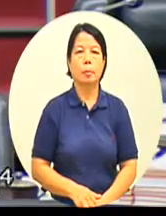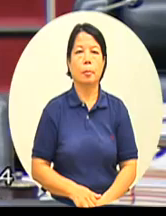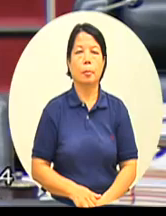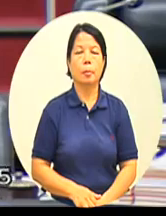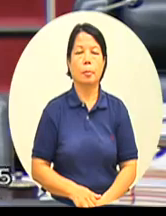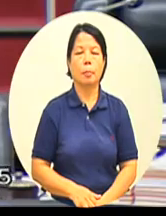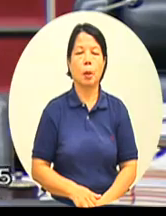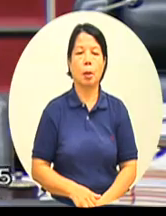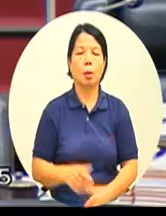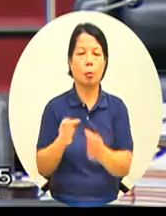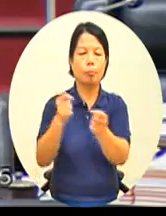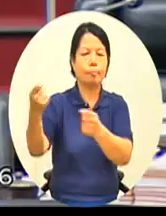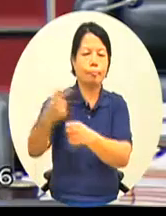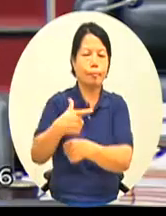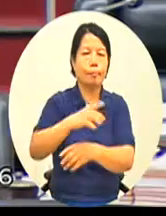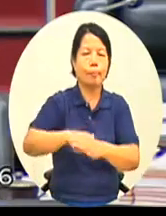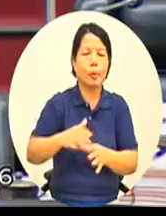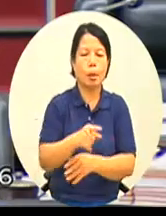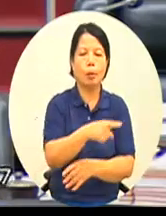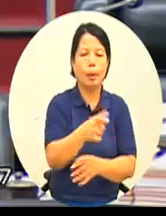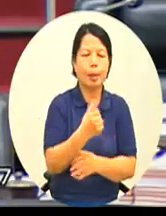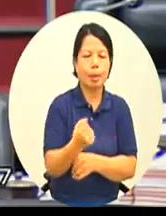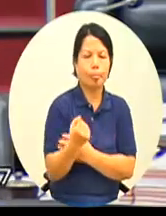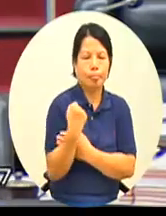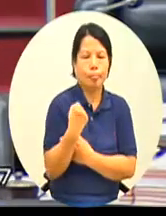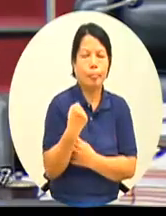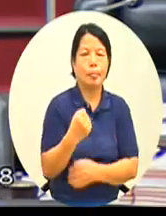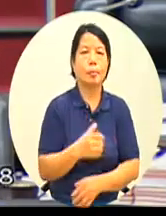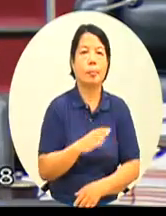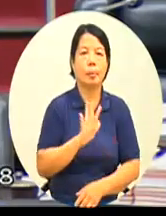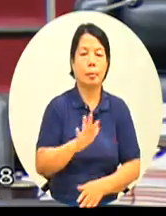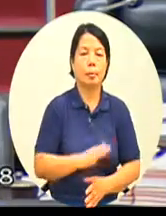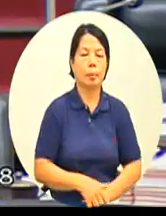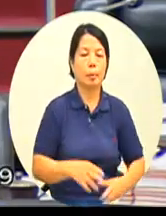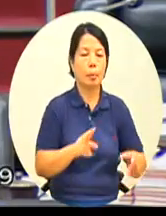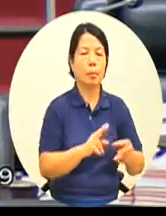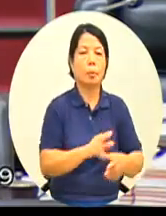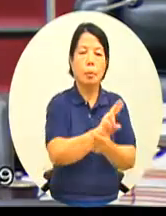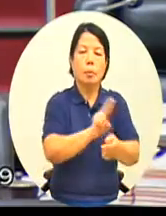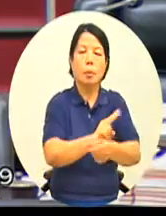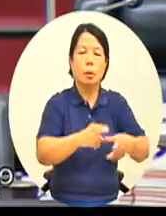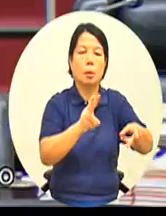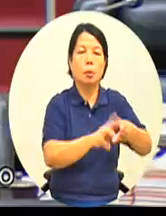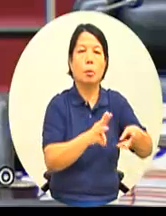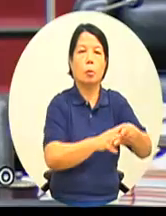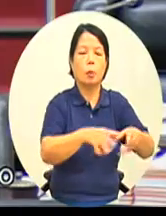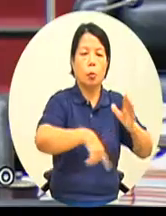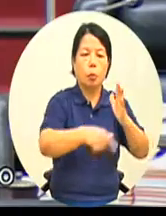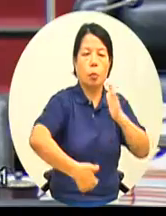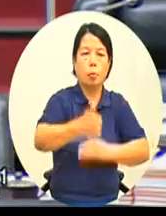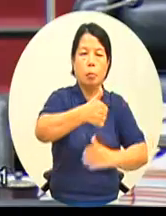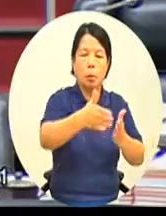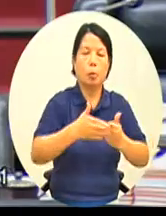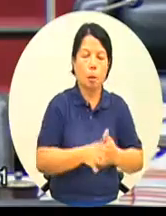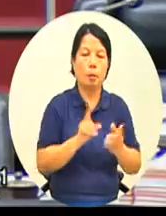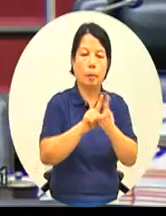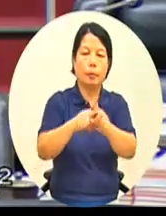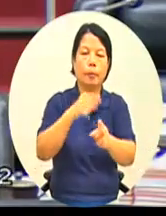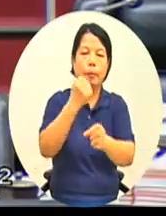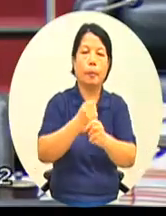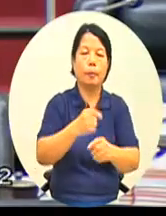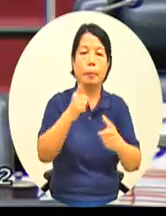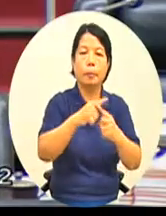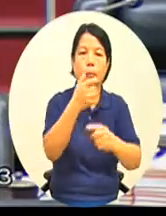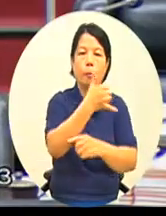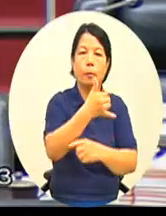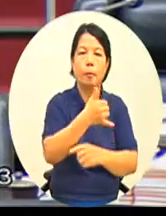比较吃力一点啊。但是呢，院长其实林权院长他已经也知道我们的照顾员跟陪伴员这个人力不足的情况其实